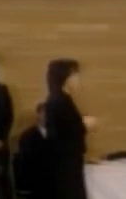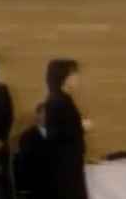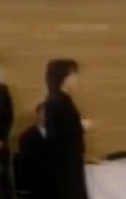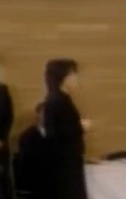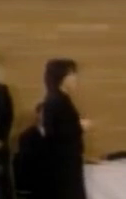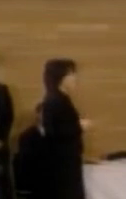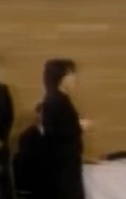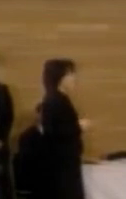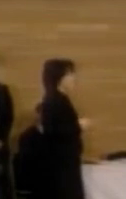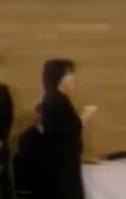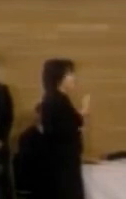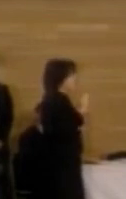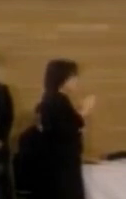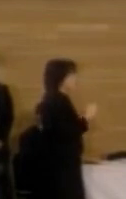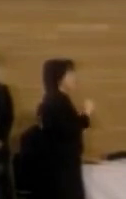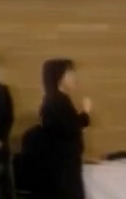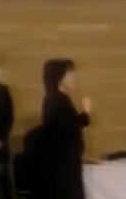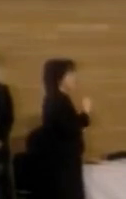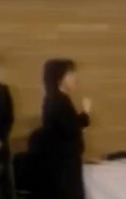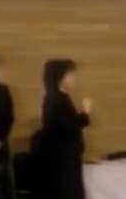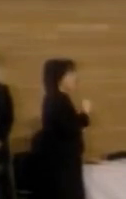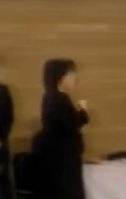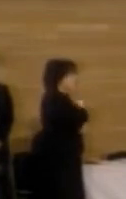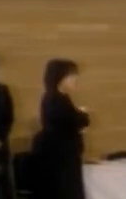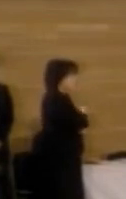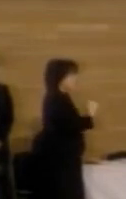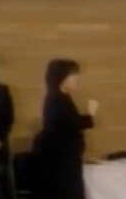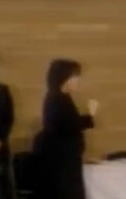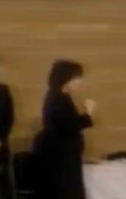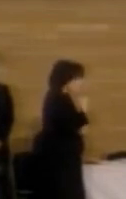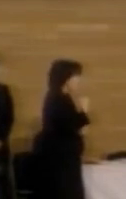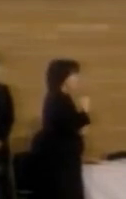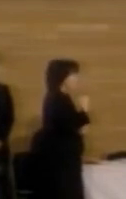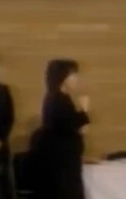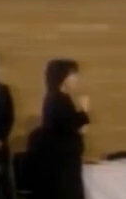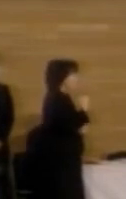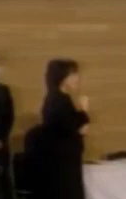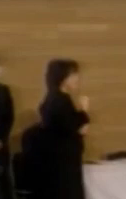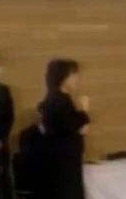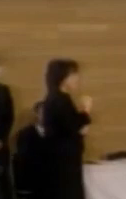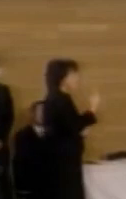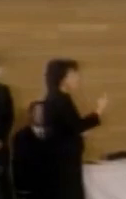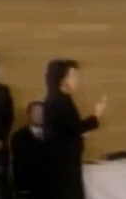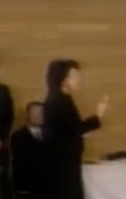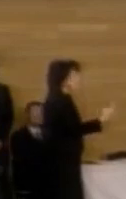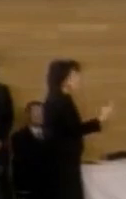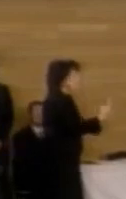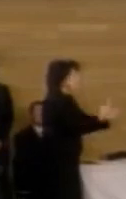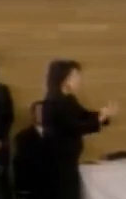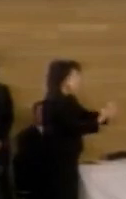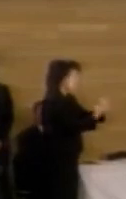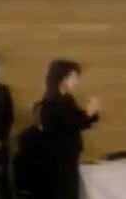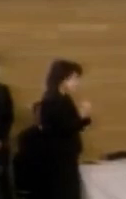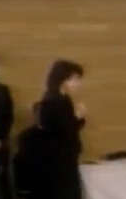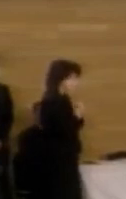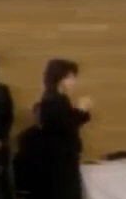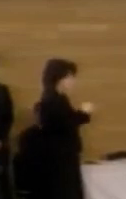それでも私は強い気持ちを持って二人の分まで生きていこうと思